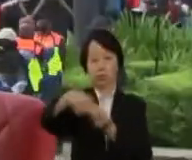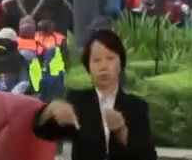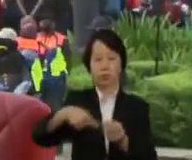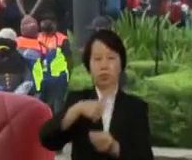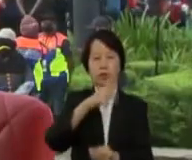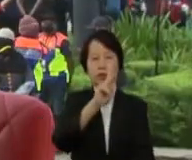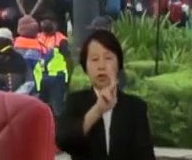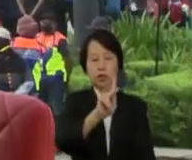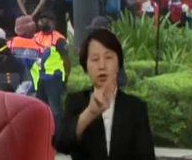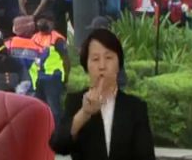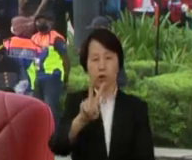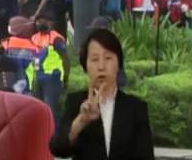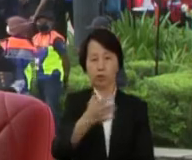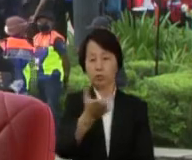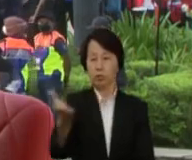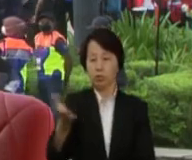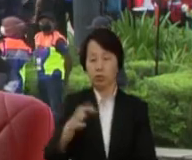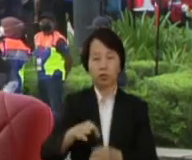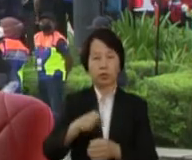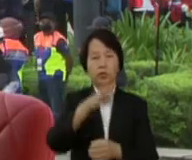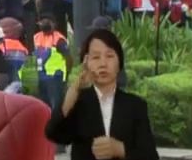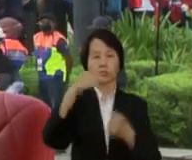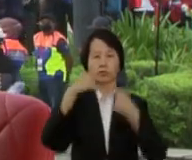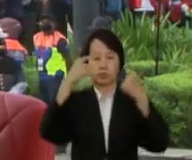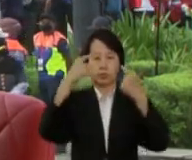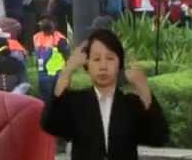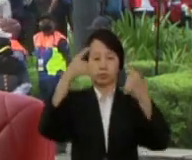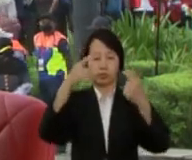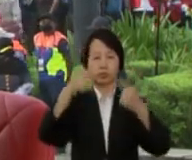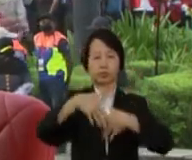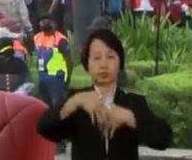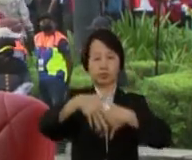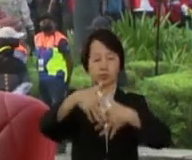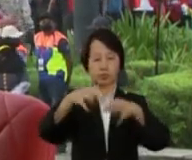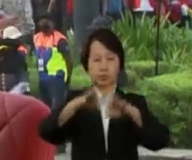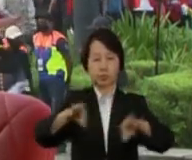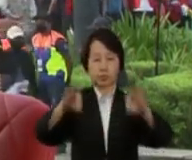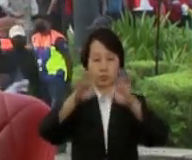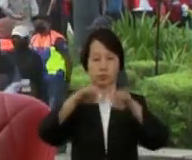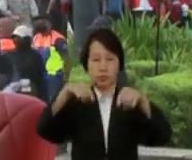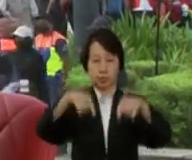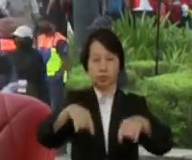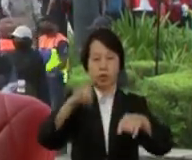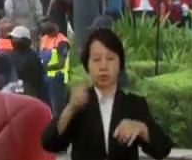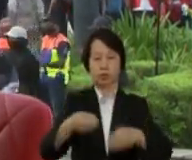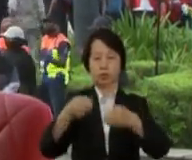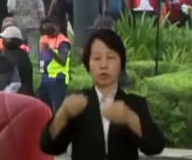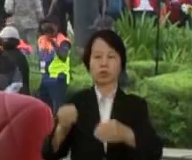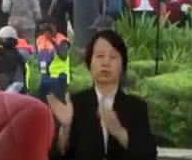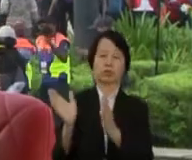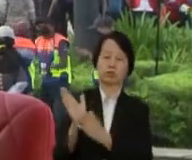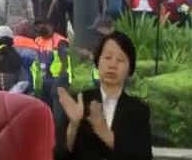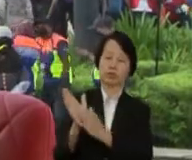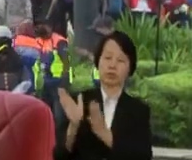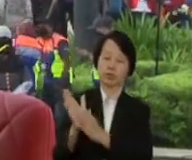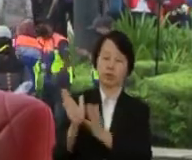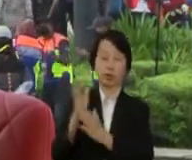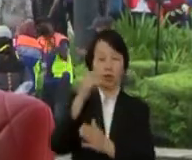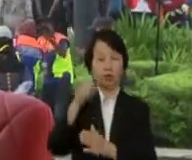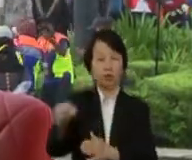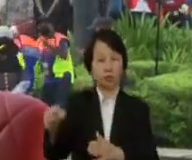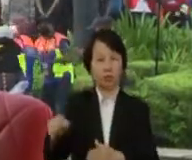Kelang. Semangat mereka dalam menjayakan acara penting negara ini perlu diberikan pujian kerana